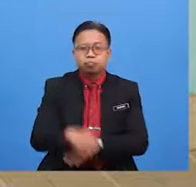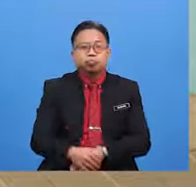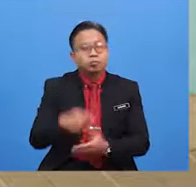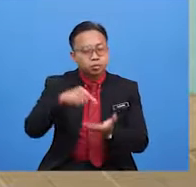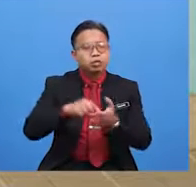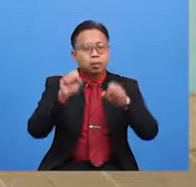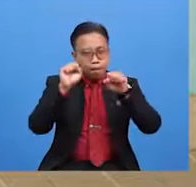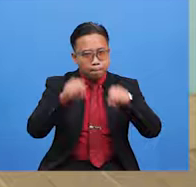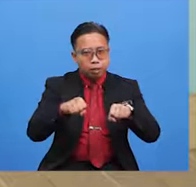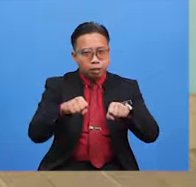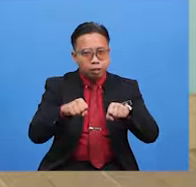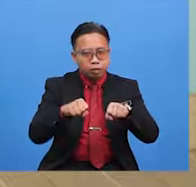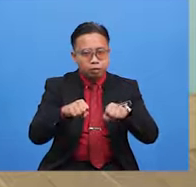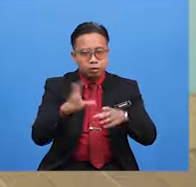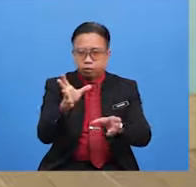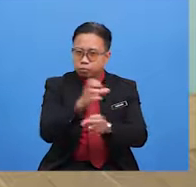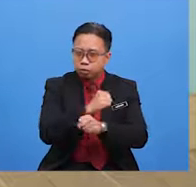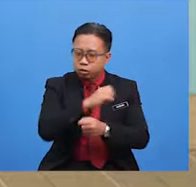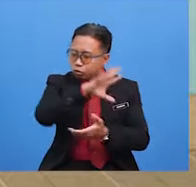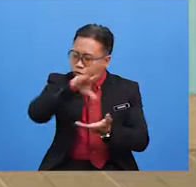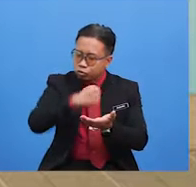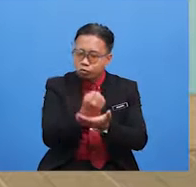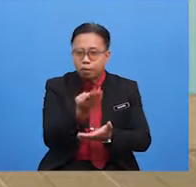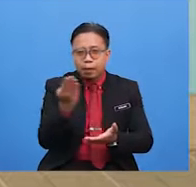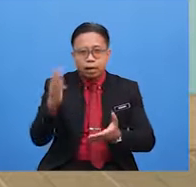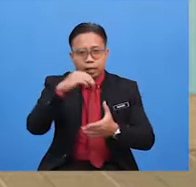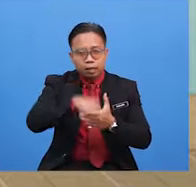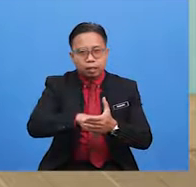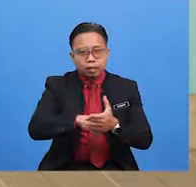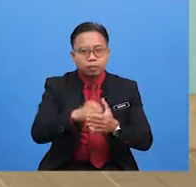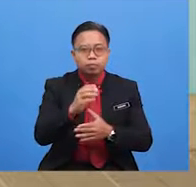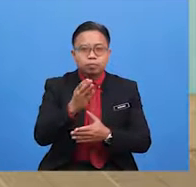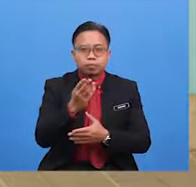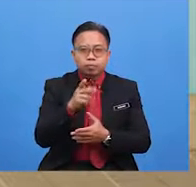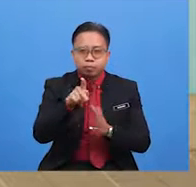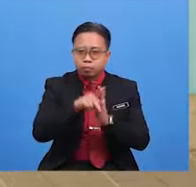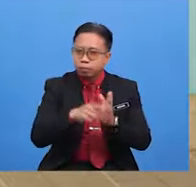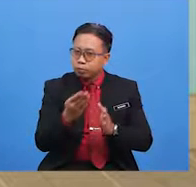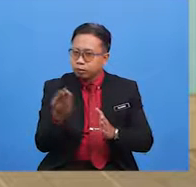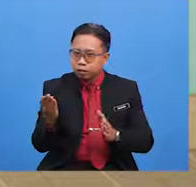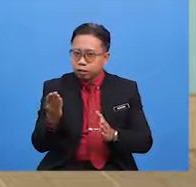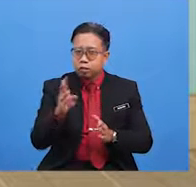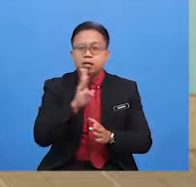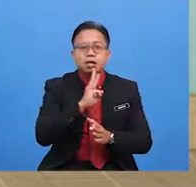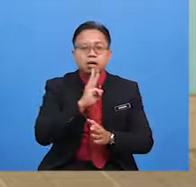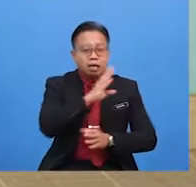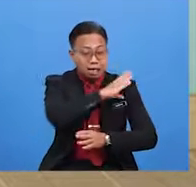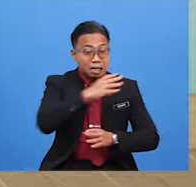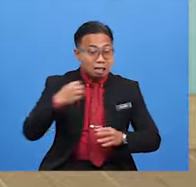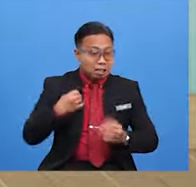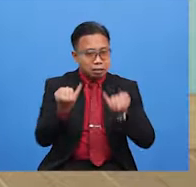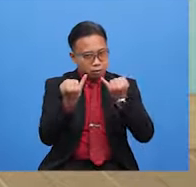kita boleh menyimpulkan bahawa semua bahan yang berada dalam keadaan pepecah dan cecair mempunyai